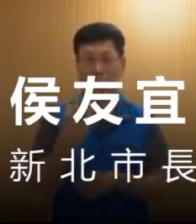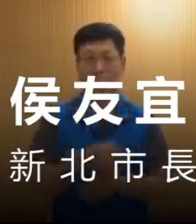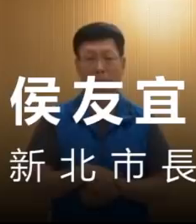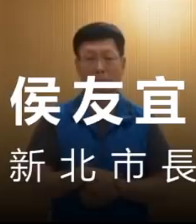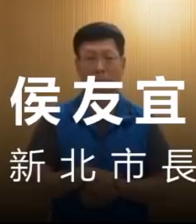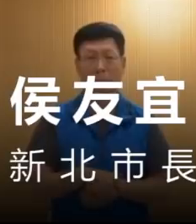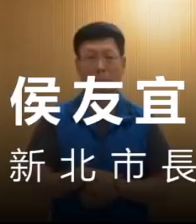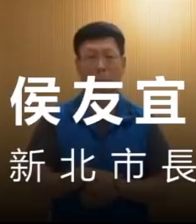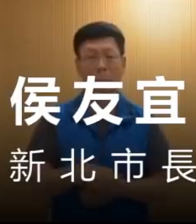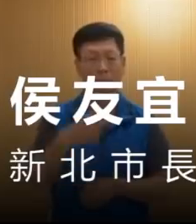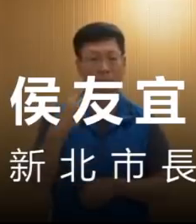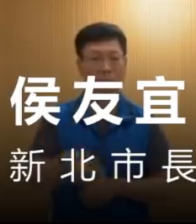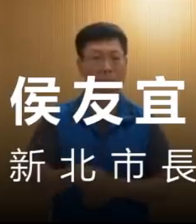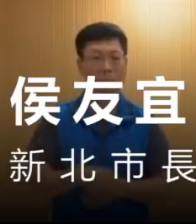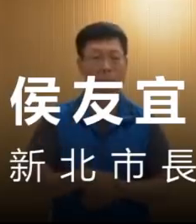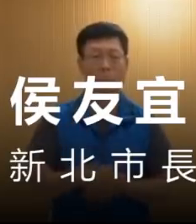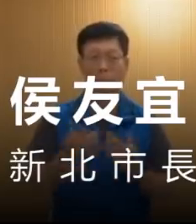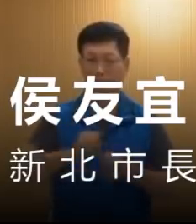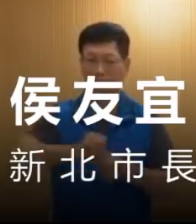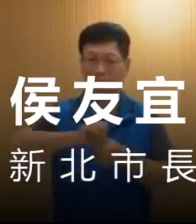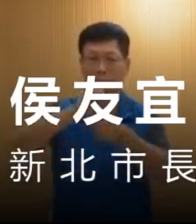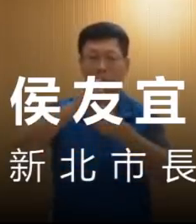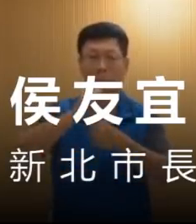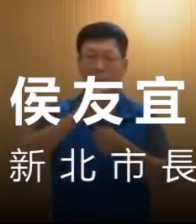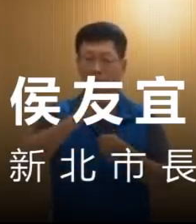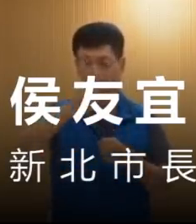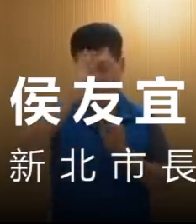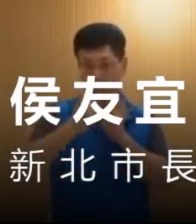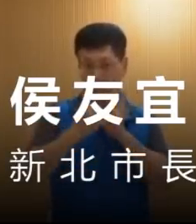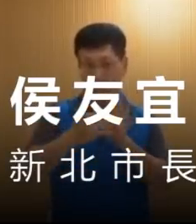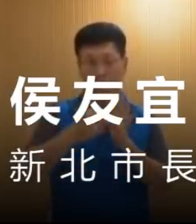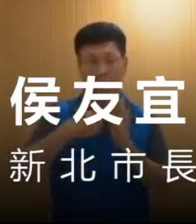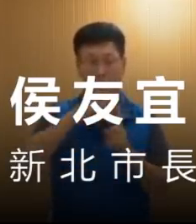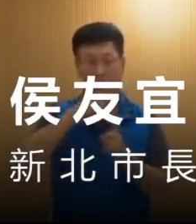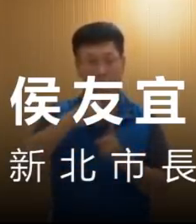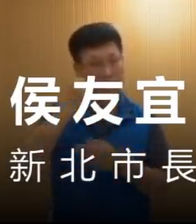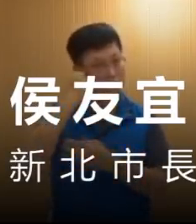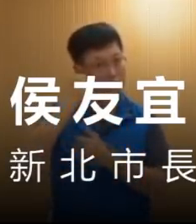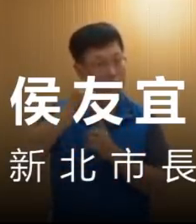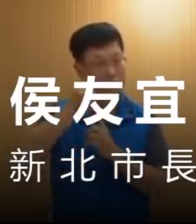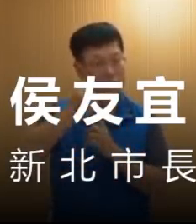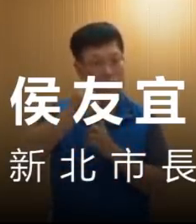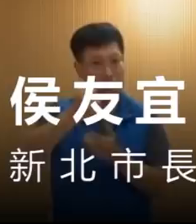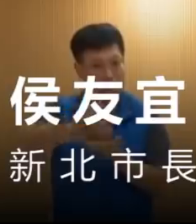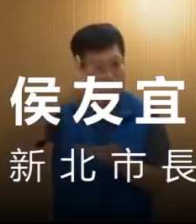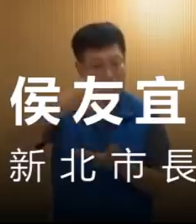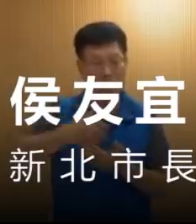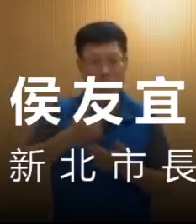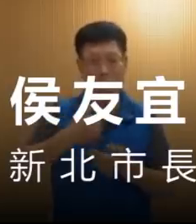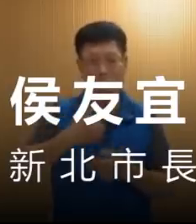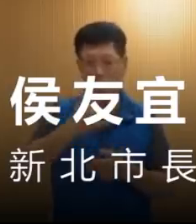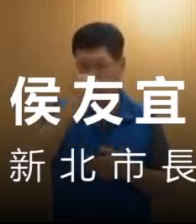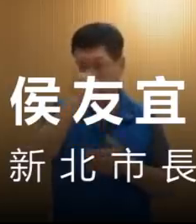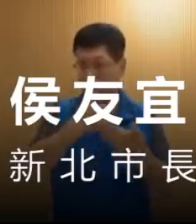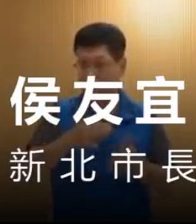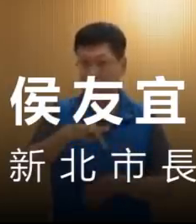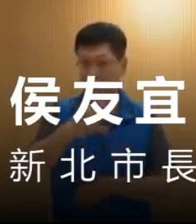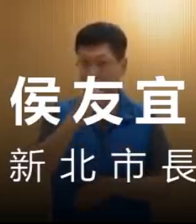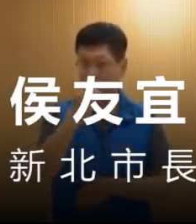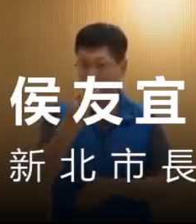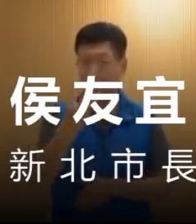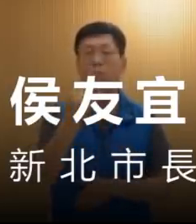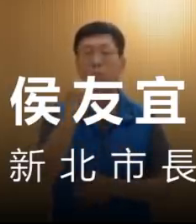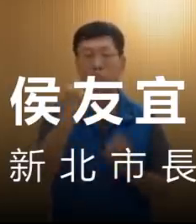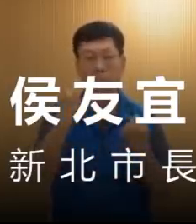所以我们同时也增加了防疫旅馆403间的房间，来收治居